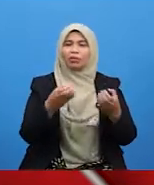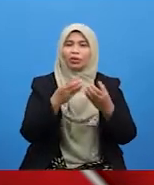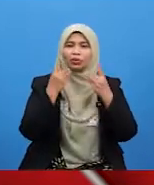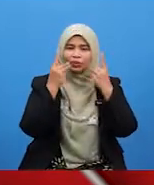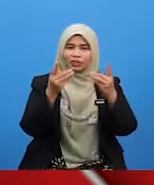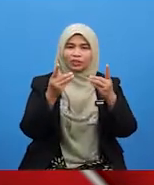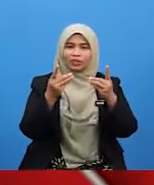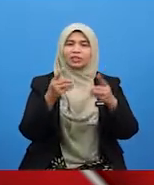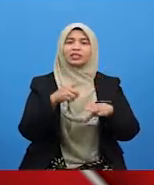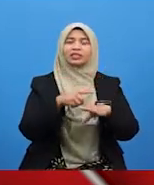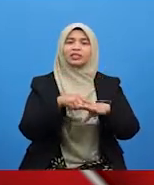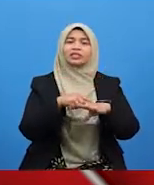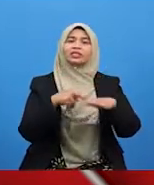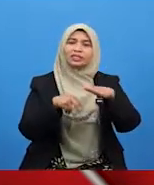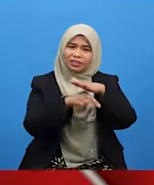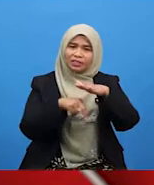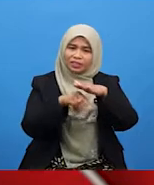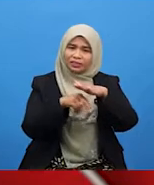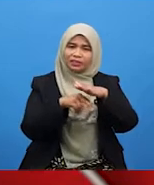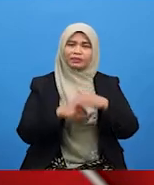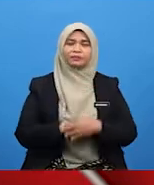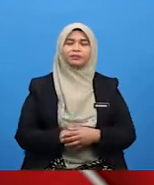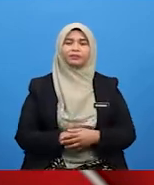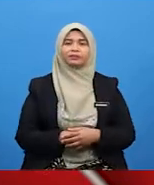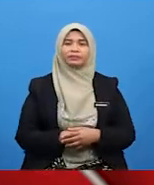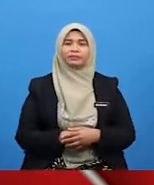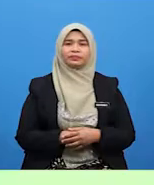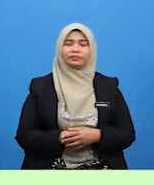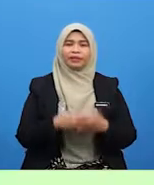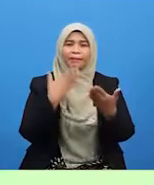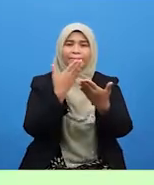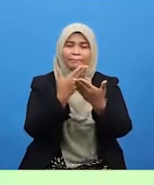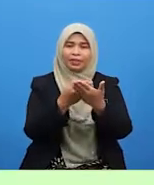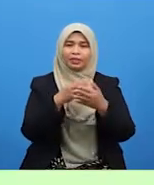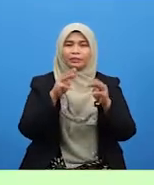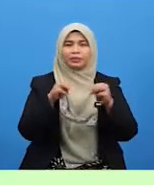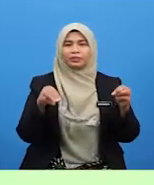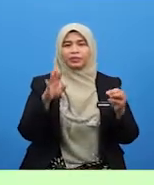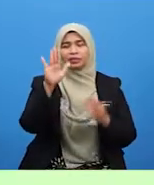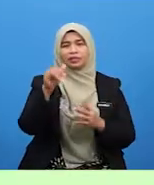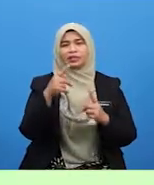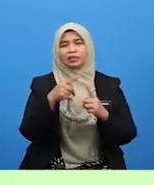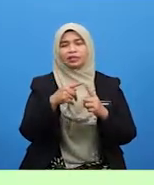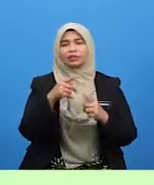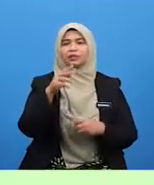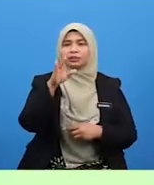adalah nar jahannam, yakni neraka yang jahannam. Baik, murid-murid, yang ketujuh